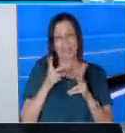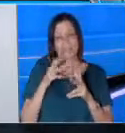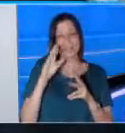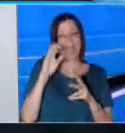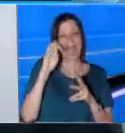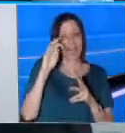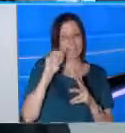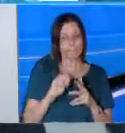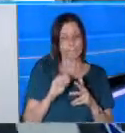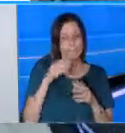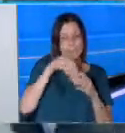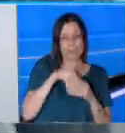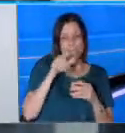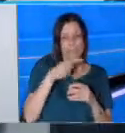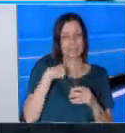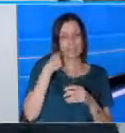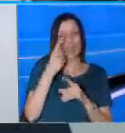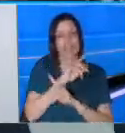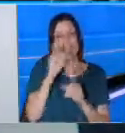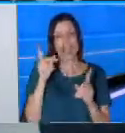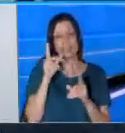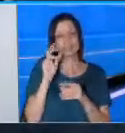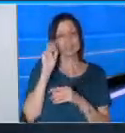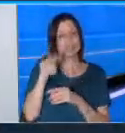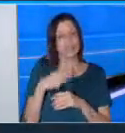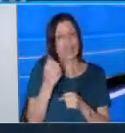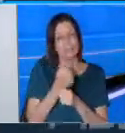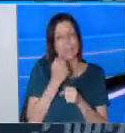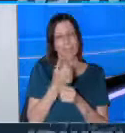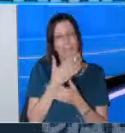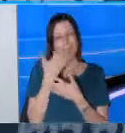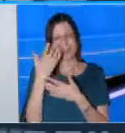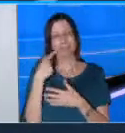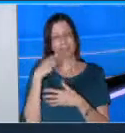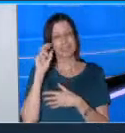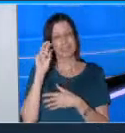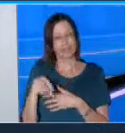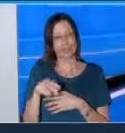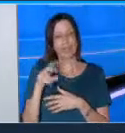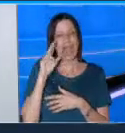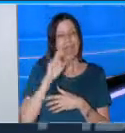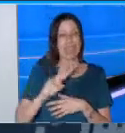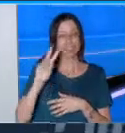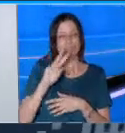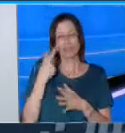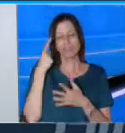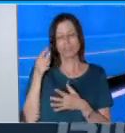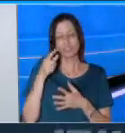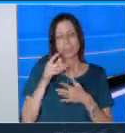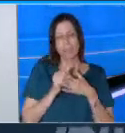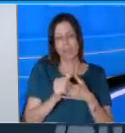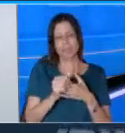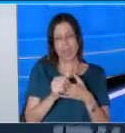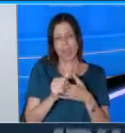הזה, ואלה קולות אחרים, זה מצטרף לקולות של פעילים בימינה שקוראים לזה. כלומר, הילד שקד, אם היה נדמה שהיא זאת שמובילה את הקו אך לפני כמה